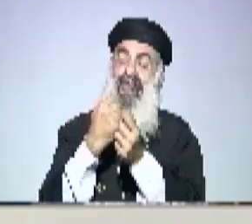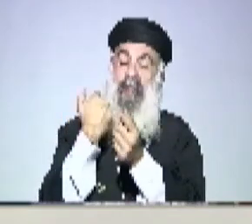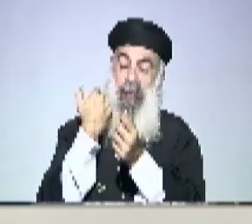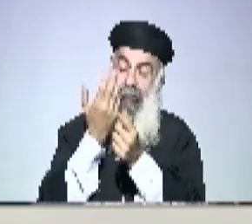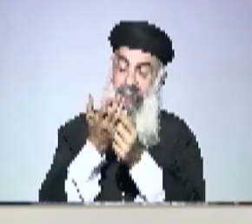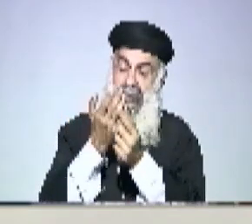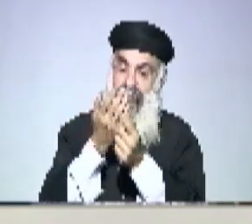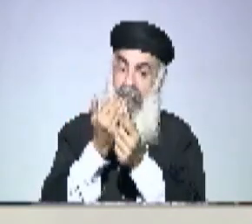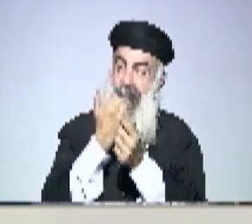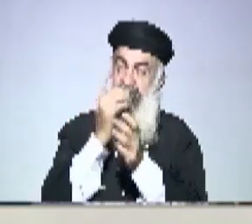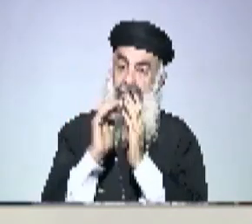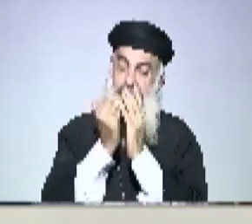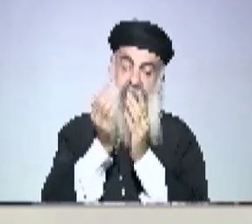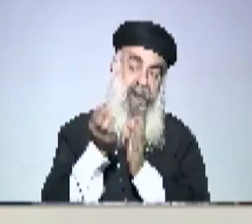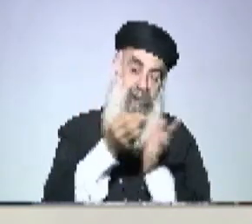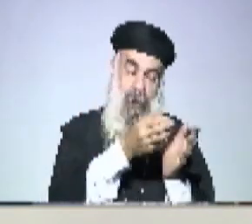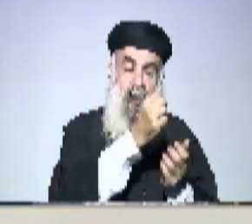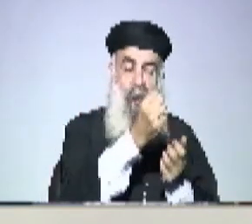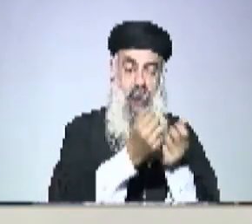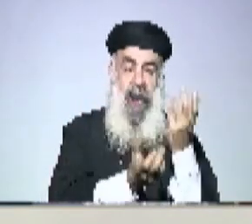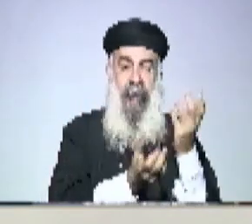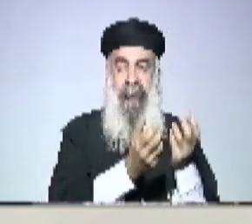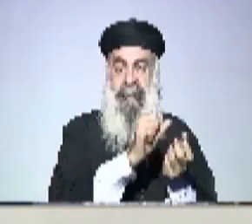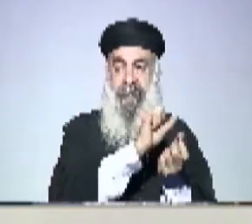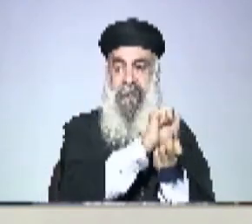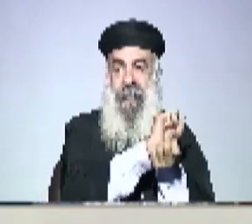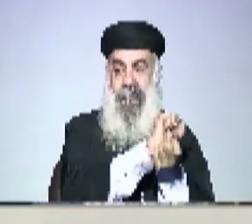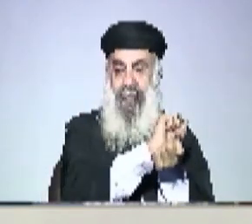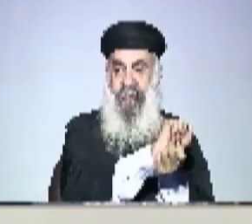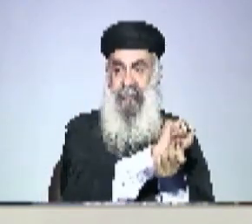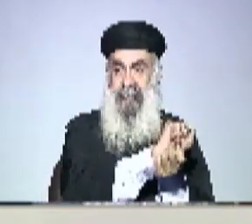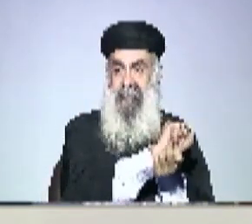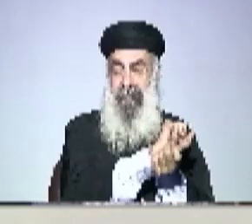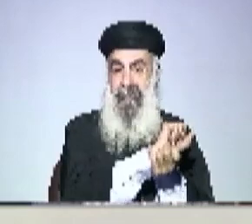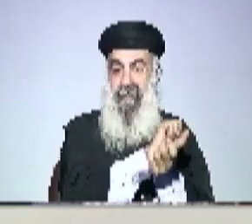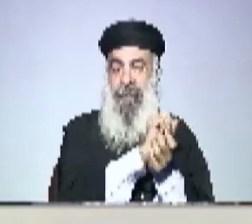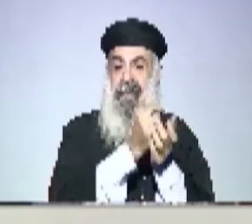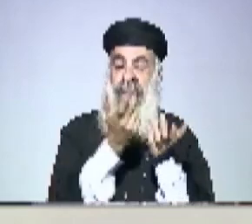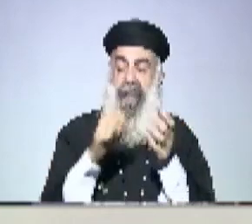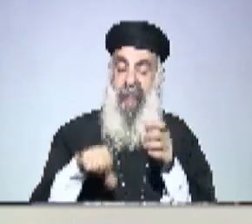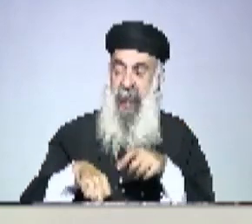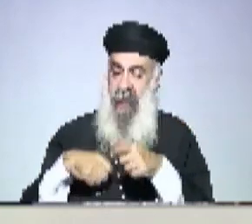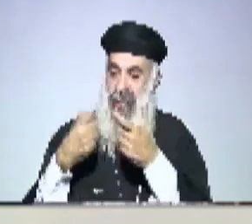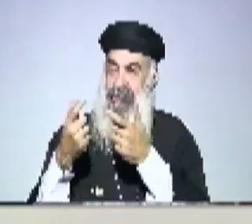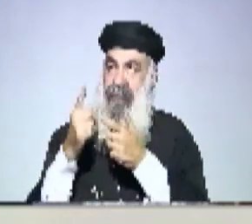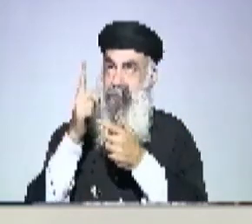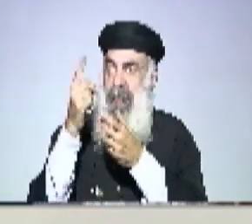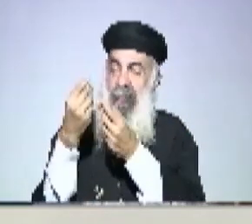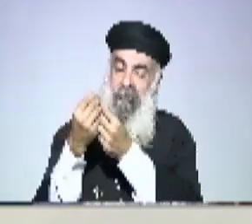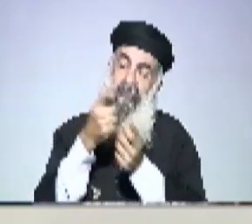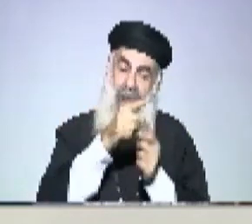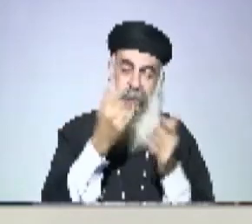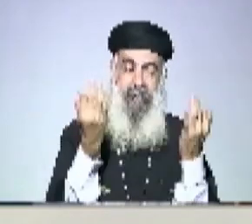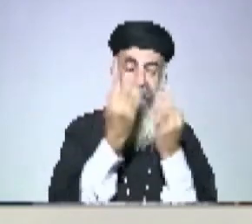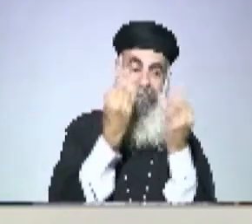وغير المؤمنين هيروحوا الجحيم وامال ايه الفرق بين واحد عاش مع ربنا واححد عاكس